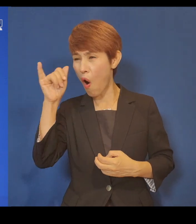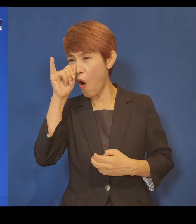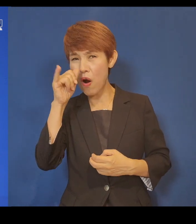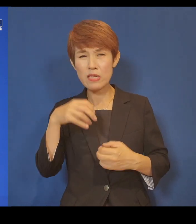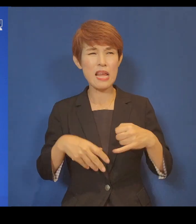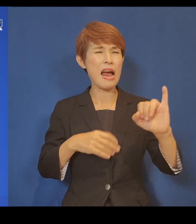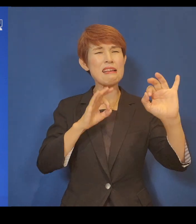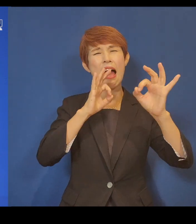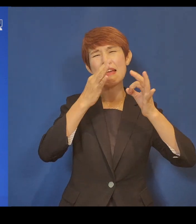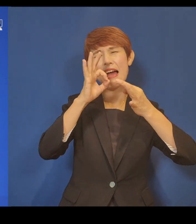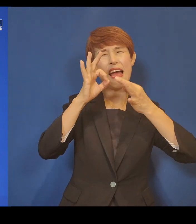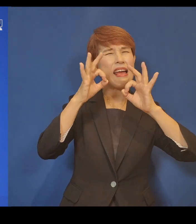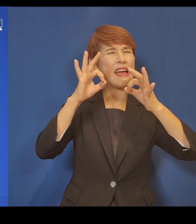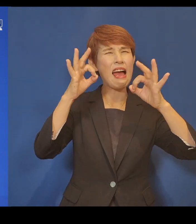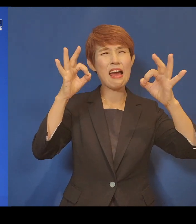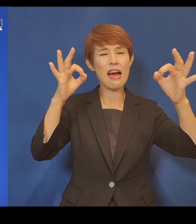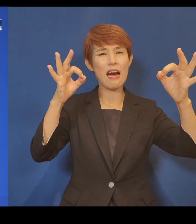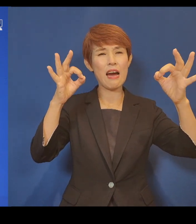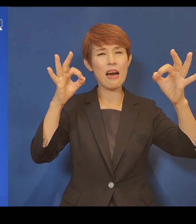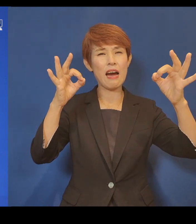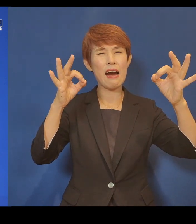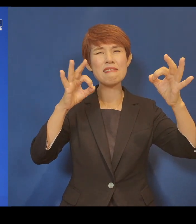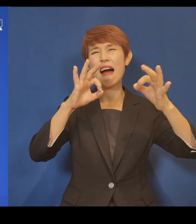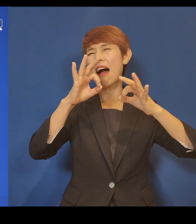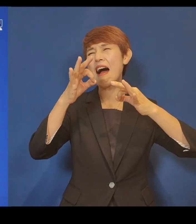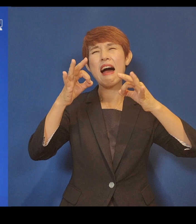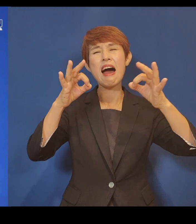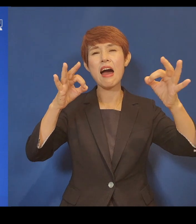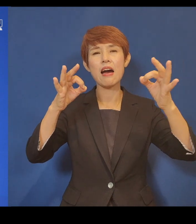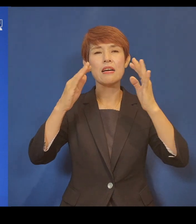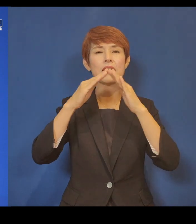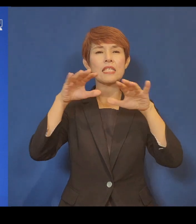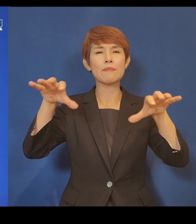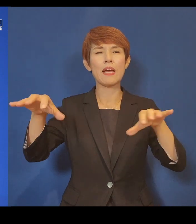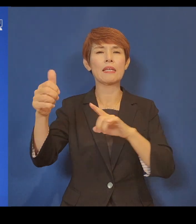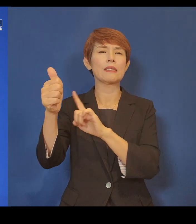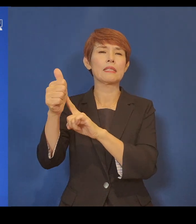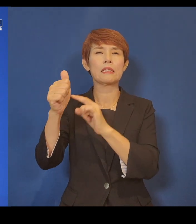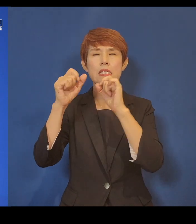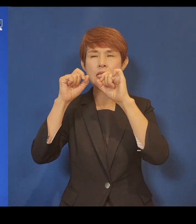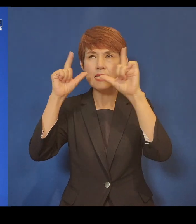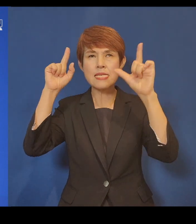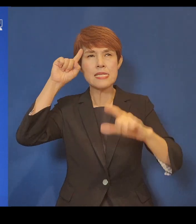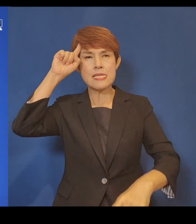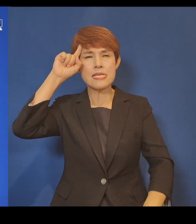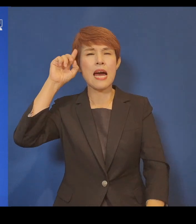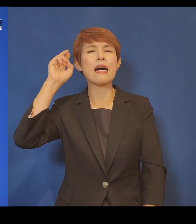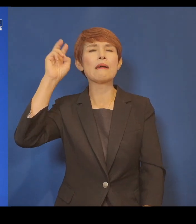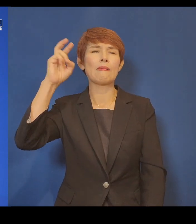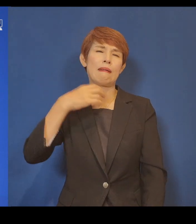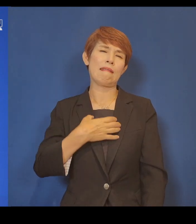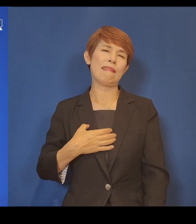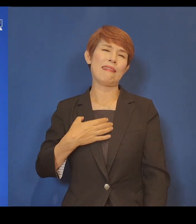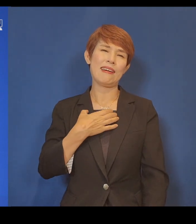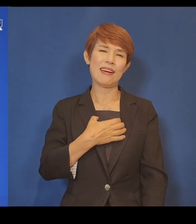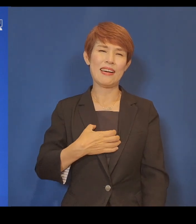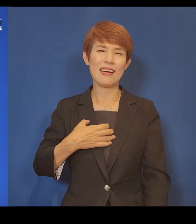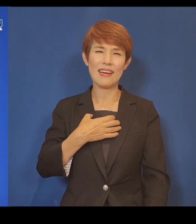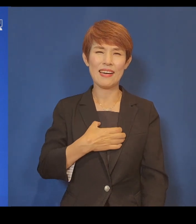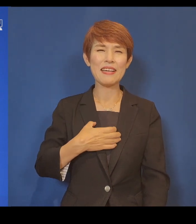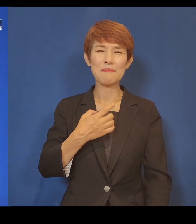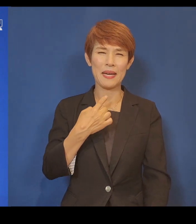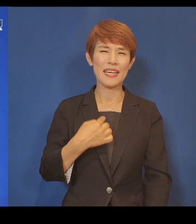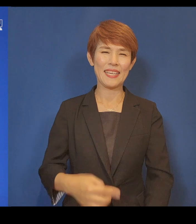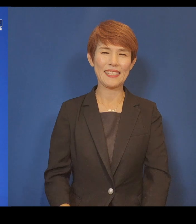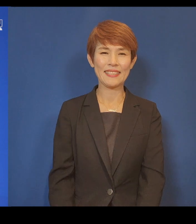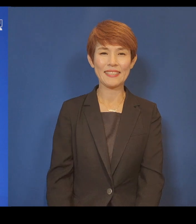이 아이가 죽기 살기로 울면 이 아이 소리 때문에 저 옆집 아저씨 깨겠구나, 스트레스 받겠구나, 제가